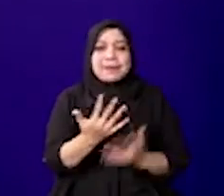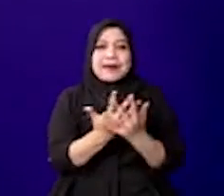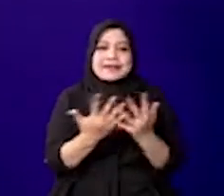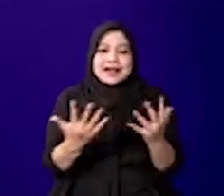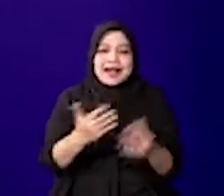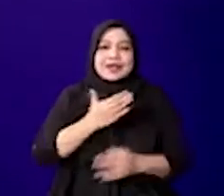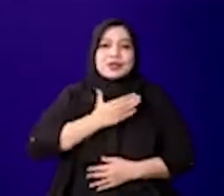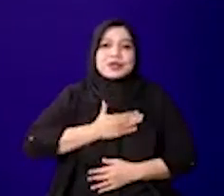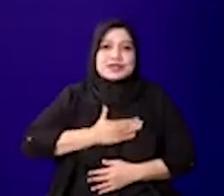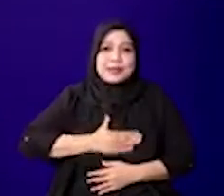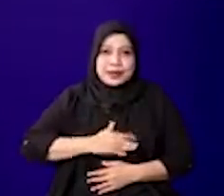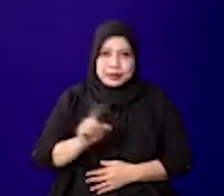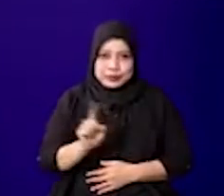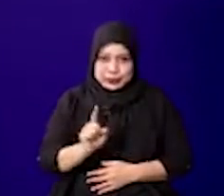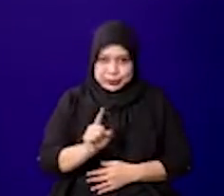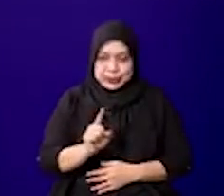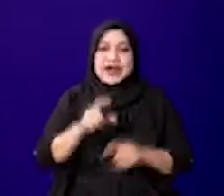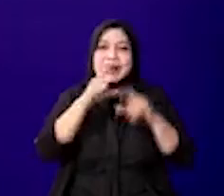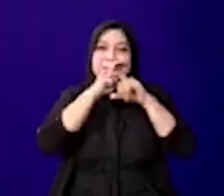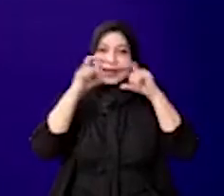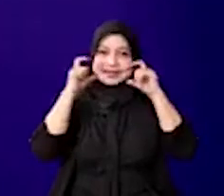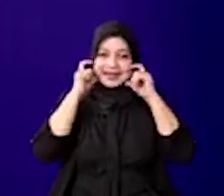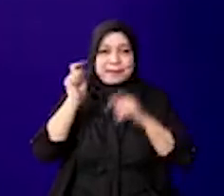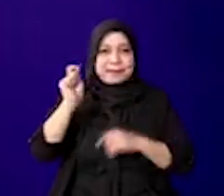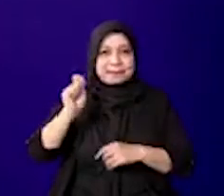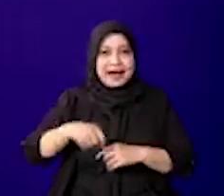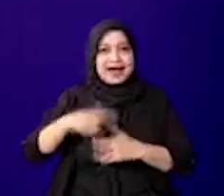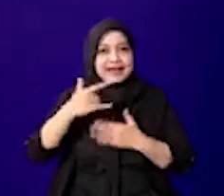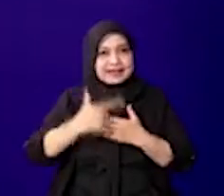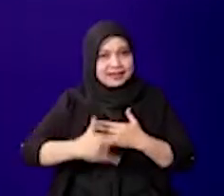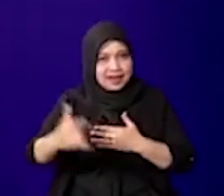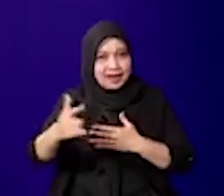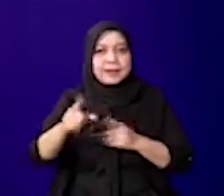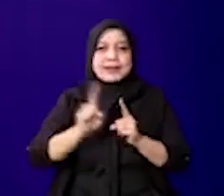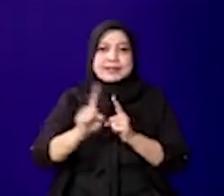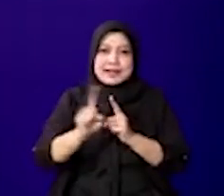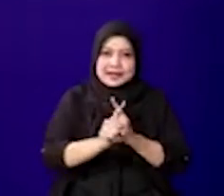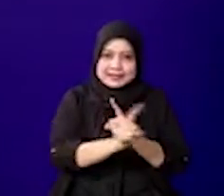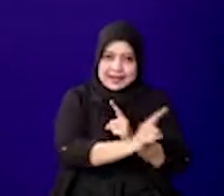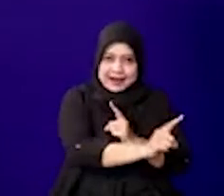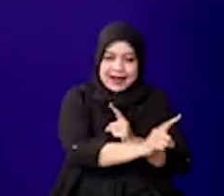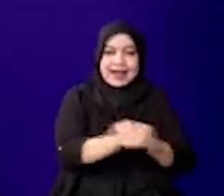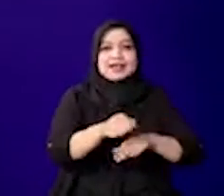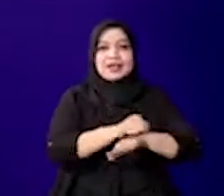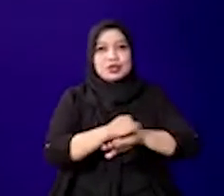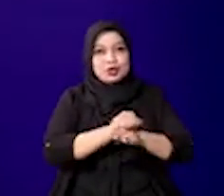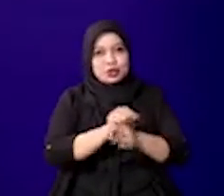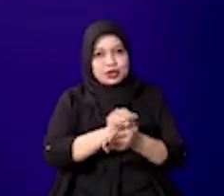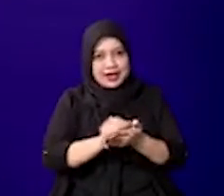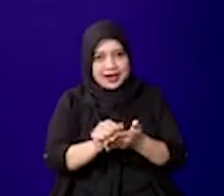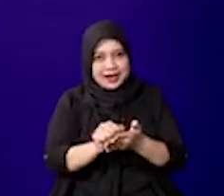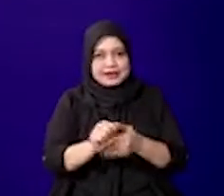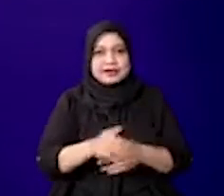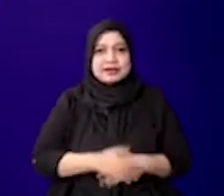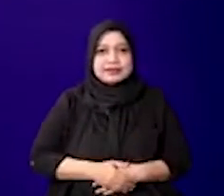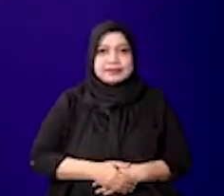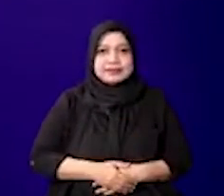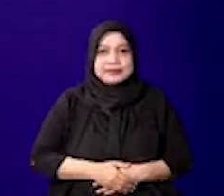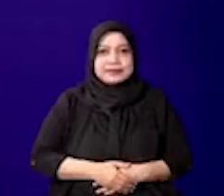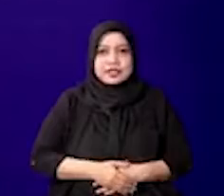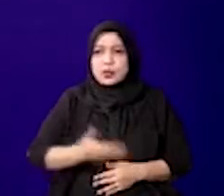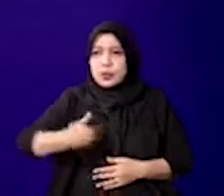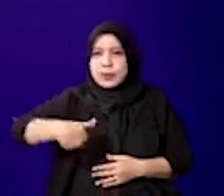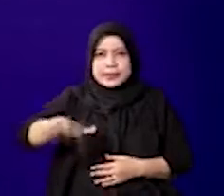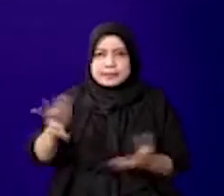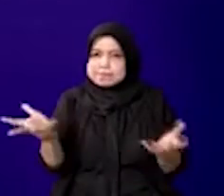masyarakat bersabar I untuk tetap pakai masker jaga jarak dan Cuci tangan pakai sabun